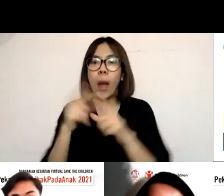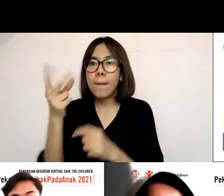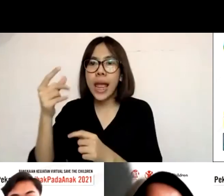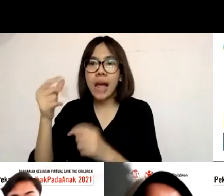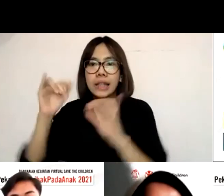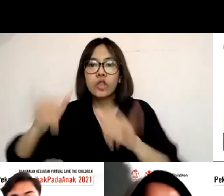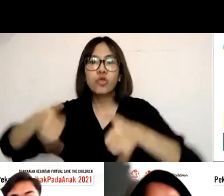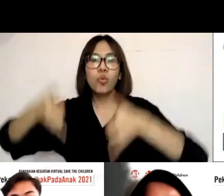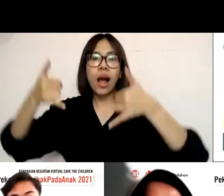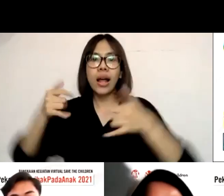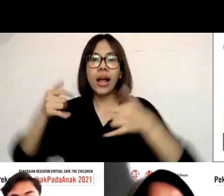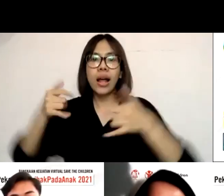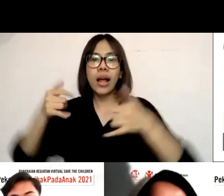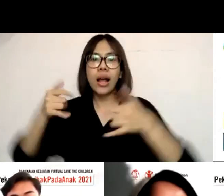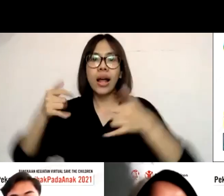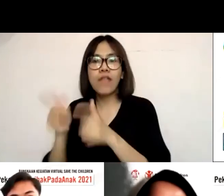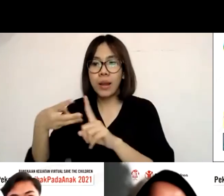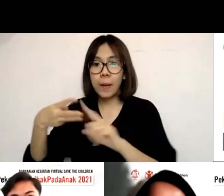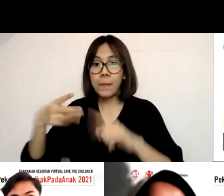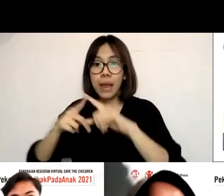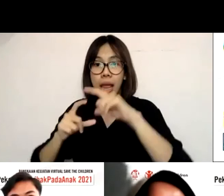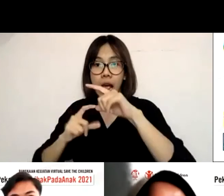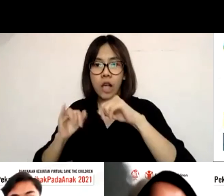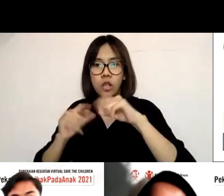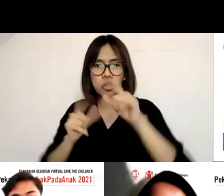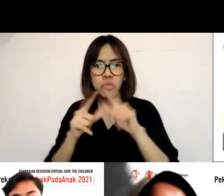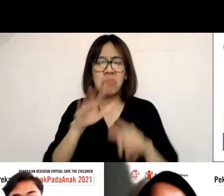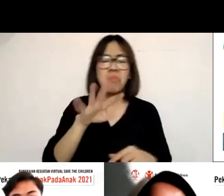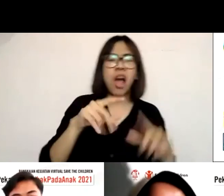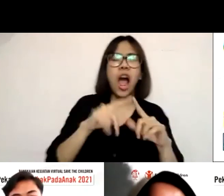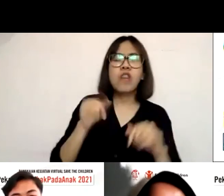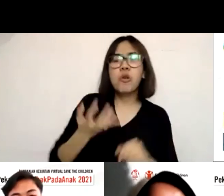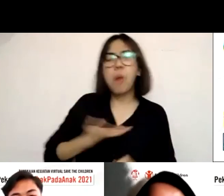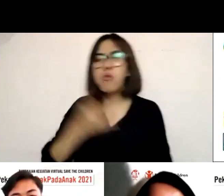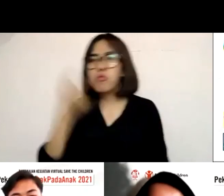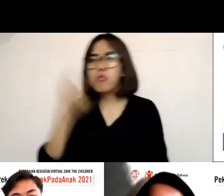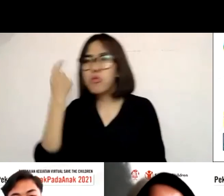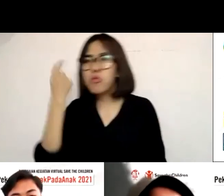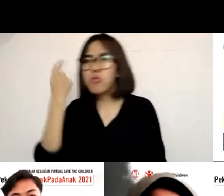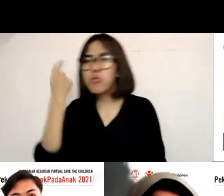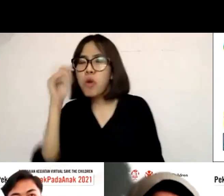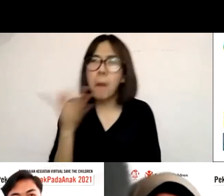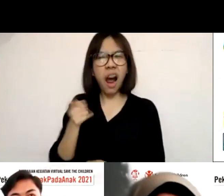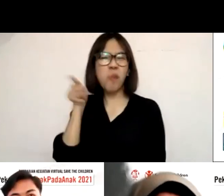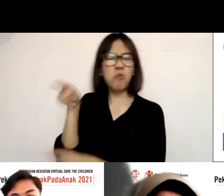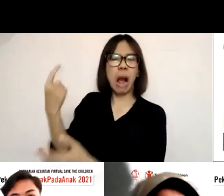daftar ke perguruan tinggi yang diinginkan. Misalkan mau ke ITB, misalkan sudah diterima,